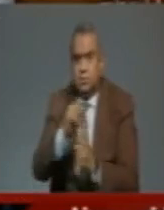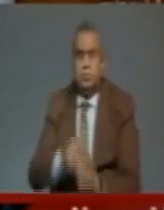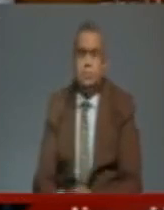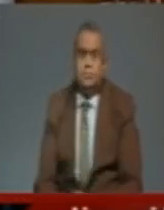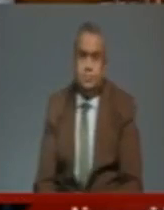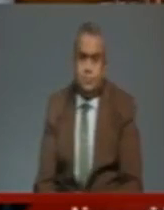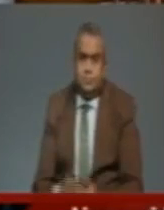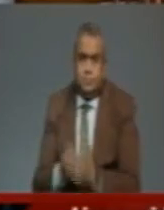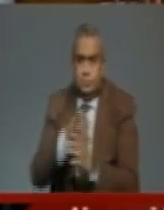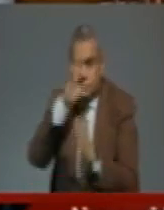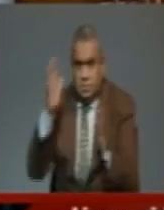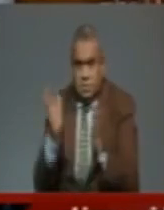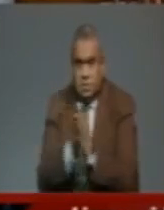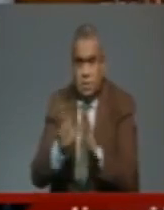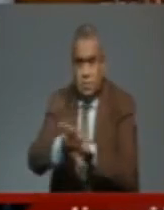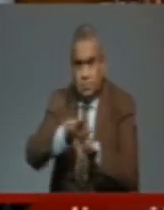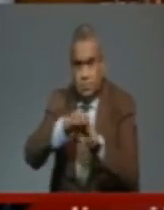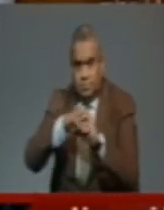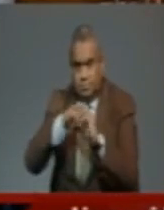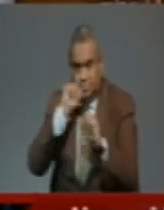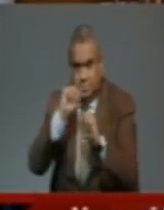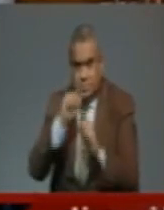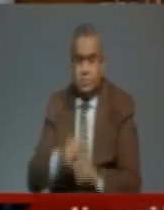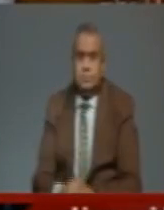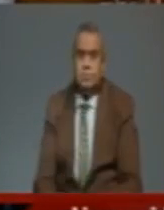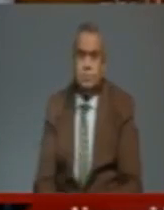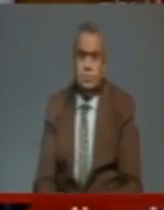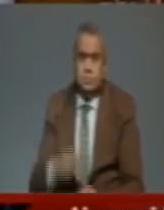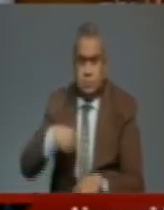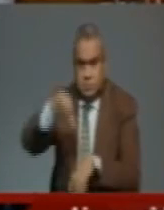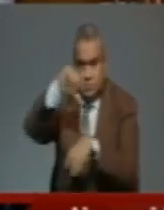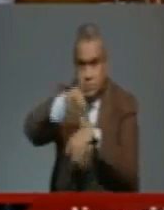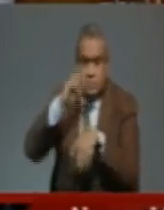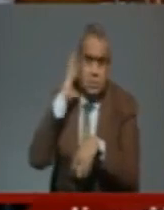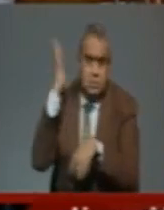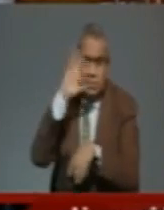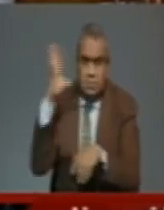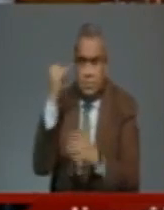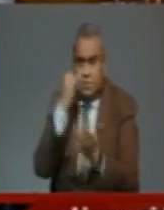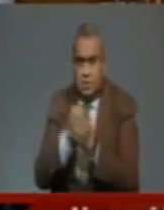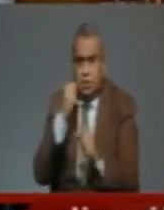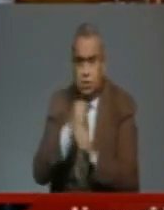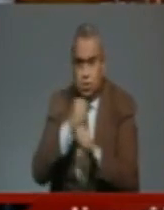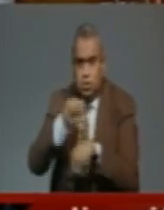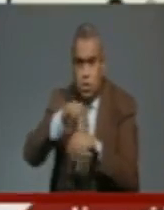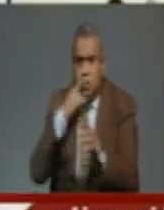باكتمال المحطه يا فندم اصبح عندنا منطقه رئيسيه لساحات الارصفه